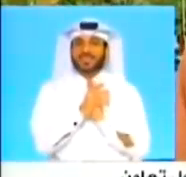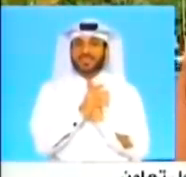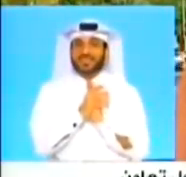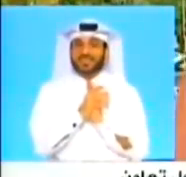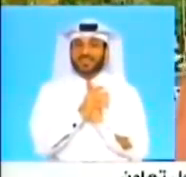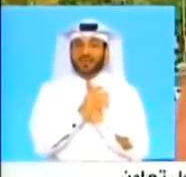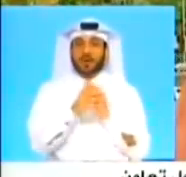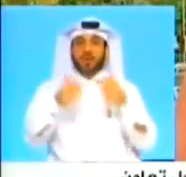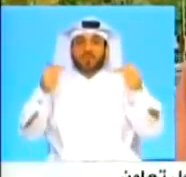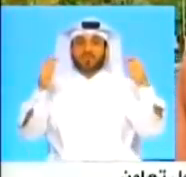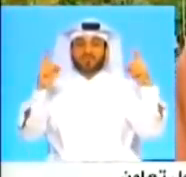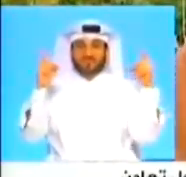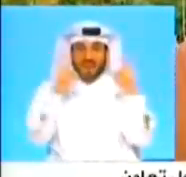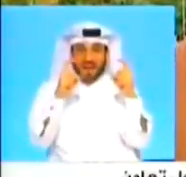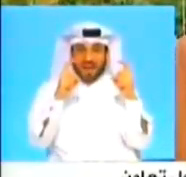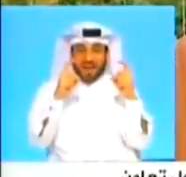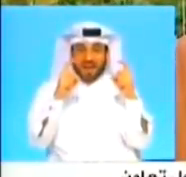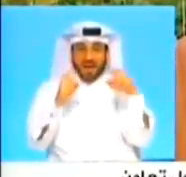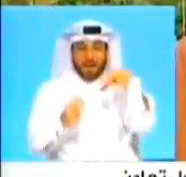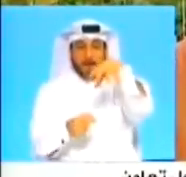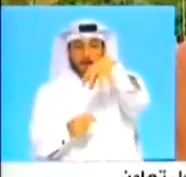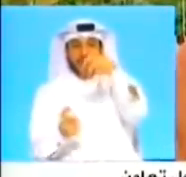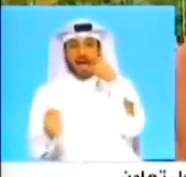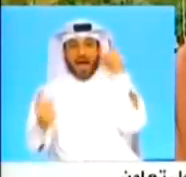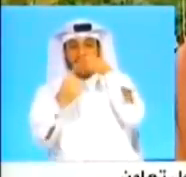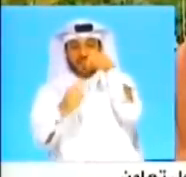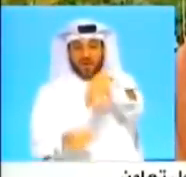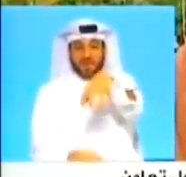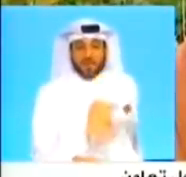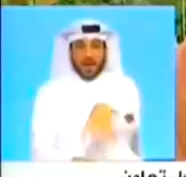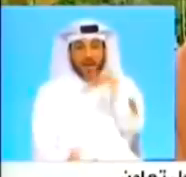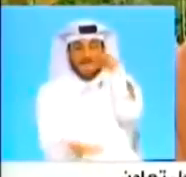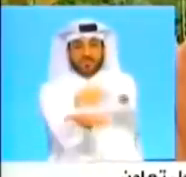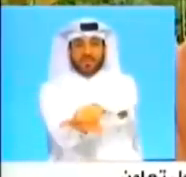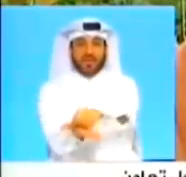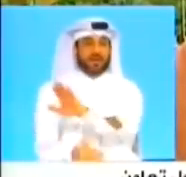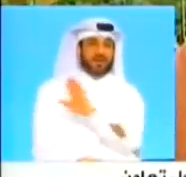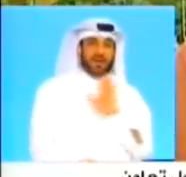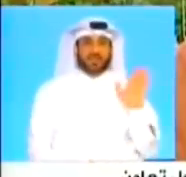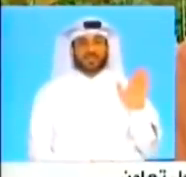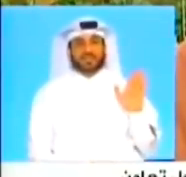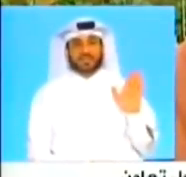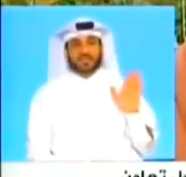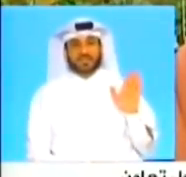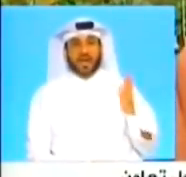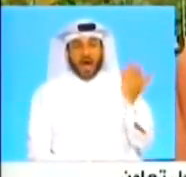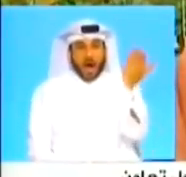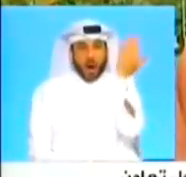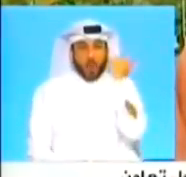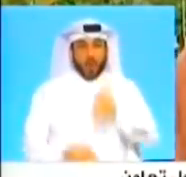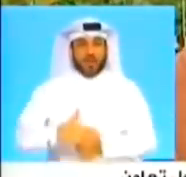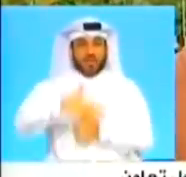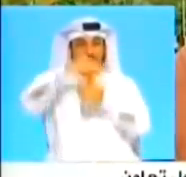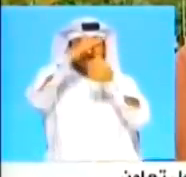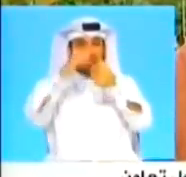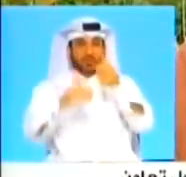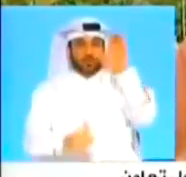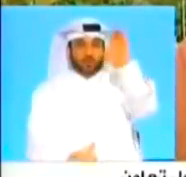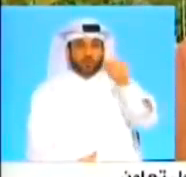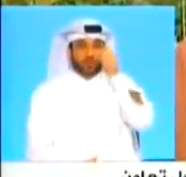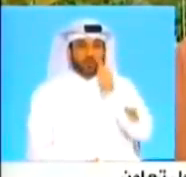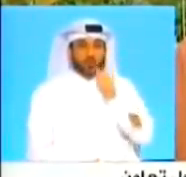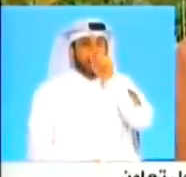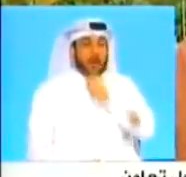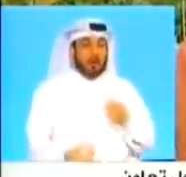خففت المواجهة على صعيد أبيي من تلقاء ذلك. كانت هناك ضغوط شديدة على رئيس جنوب السودان أن لا يفك